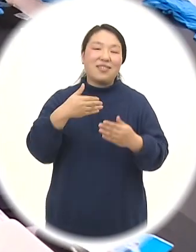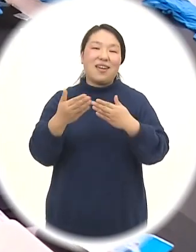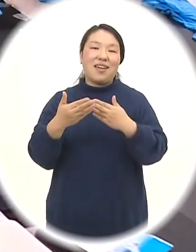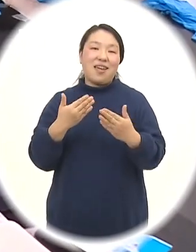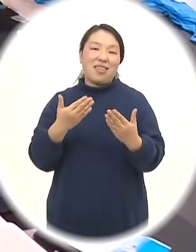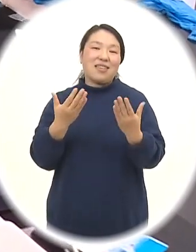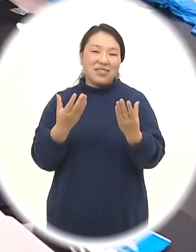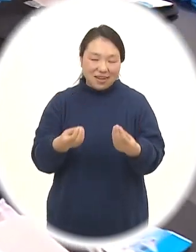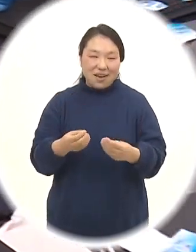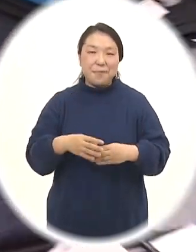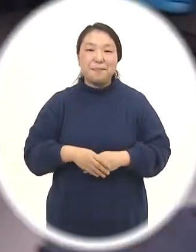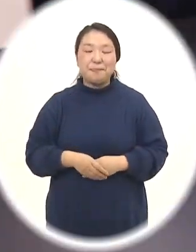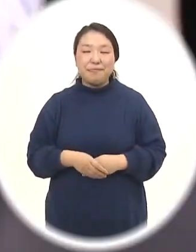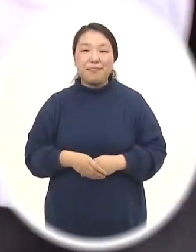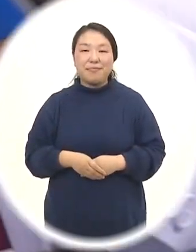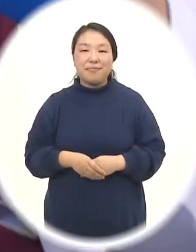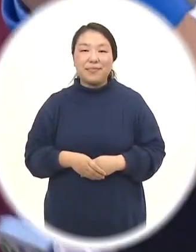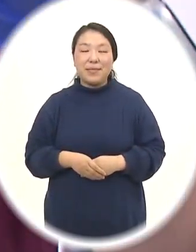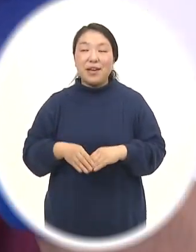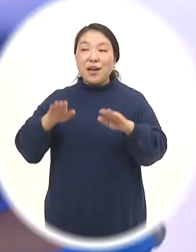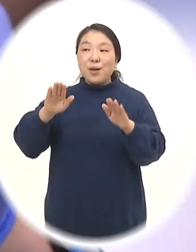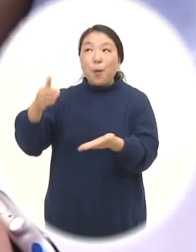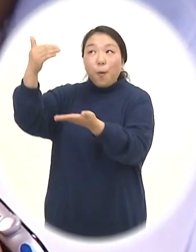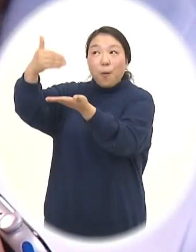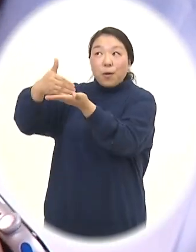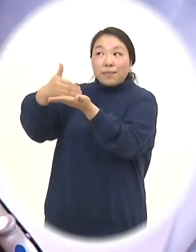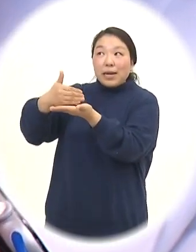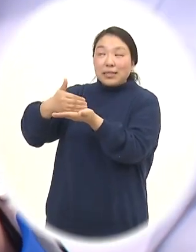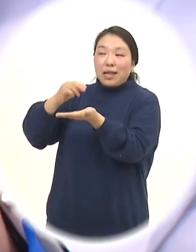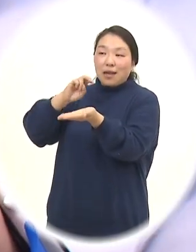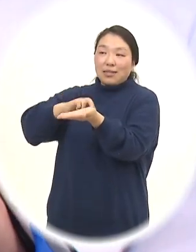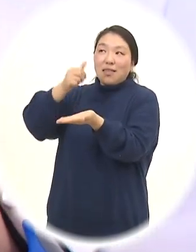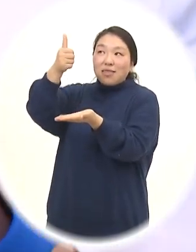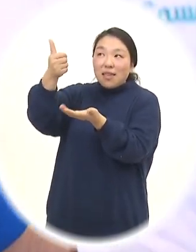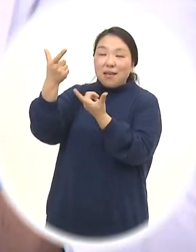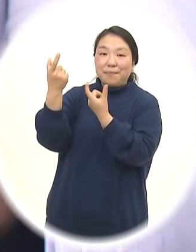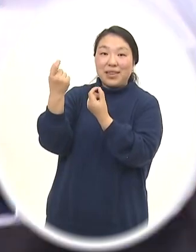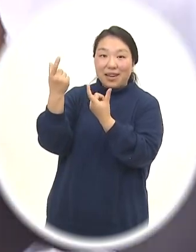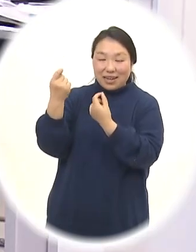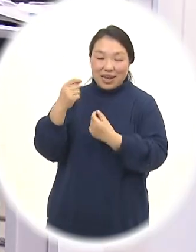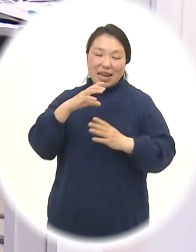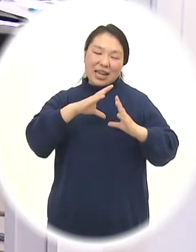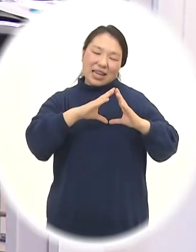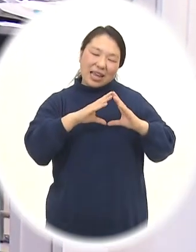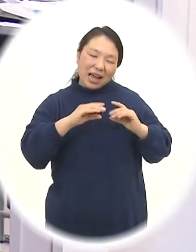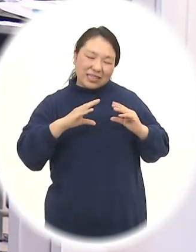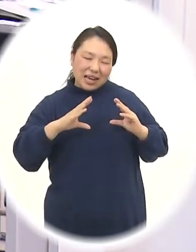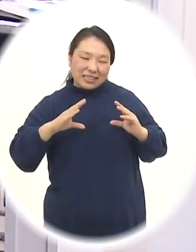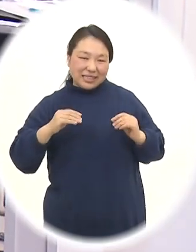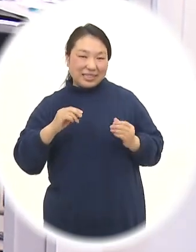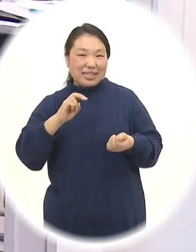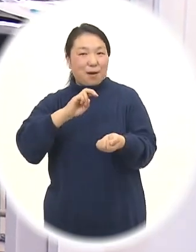いい経験になりました説明してくれた先生方みたいに優しい